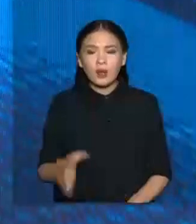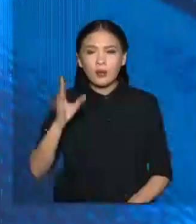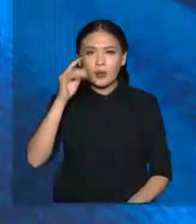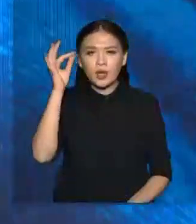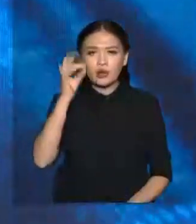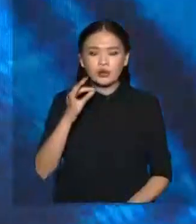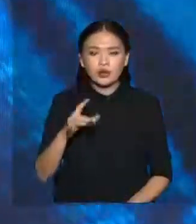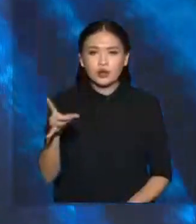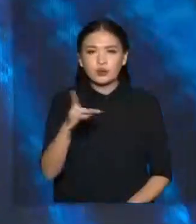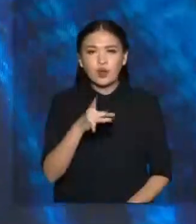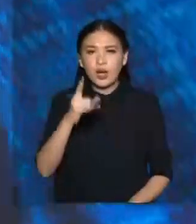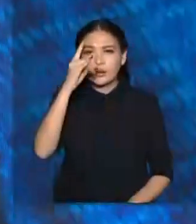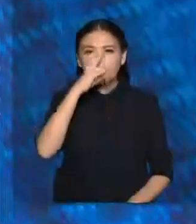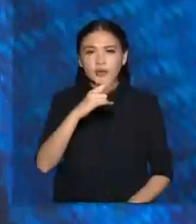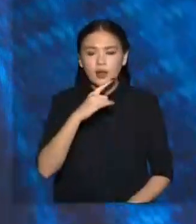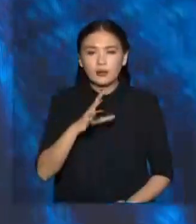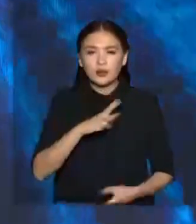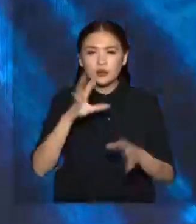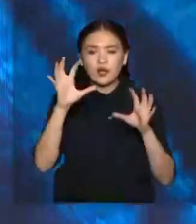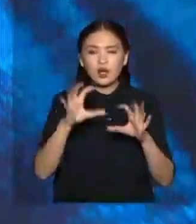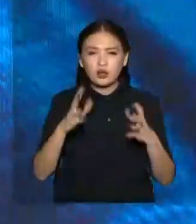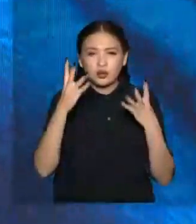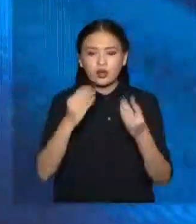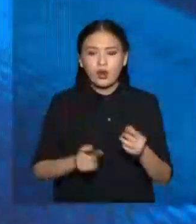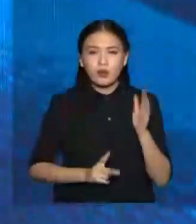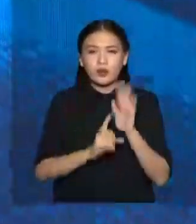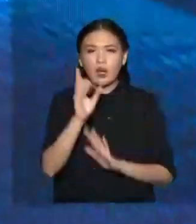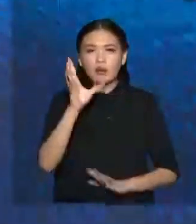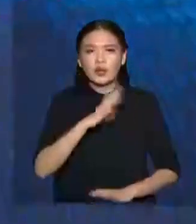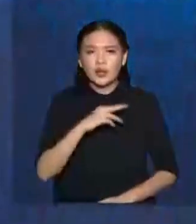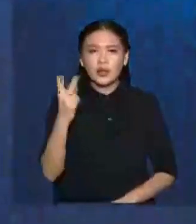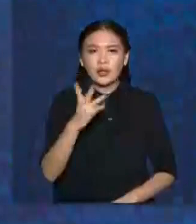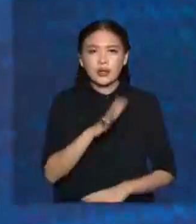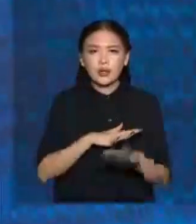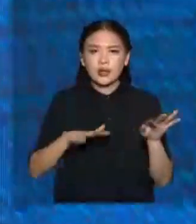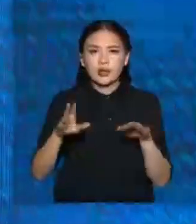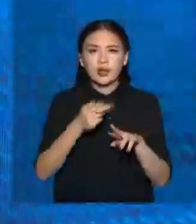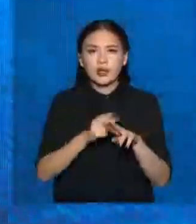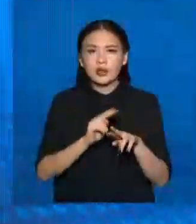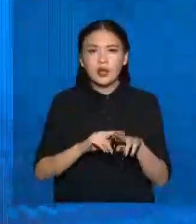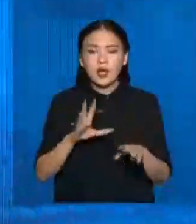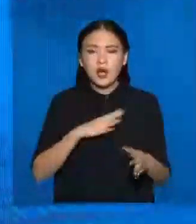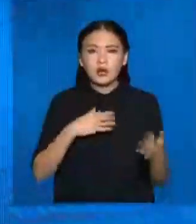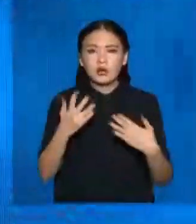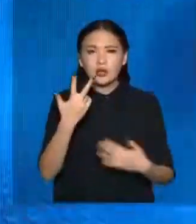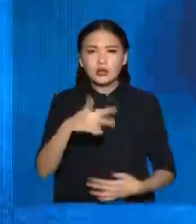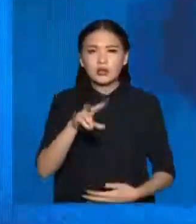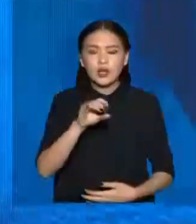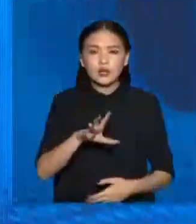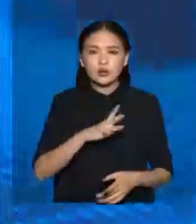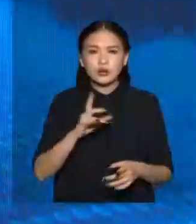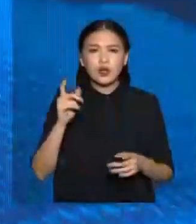Беларусь Республикасында Қазақстанның мәдени күндері басталды. Шара екі елдің арасындағы дипломатиялық қатынастың 30 жыл толуына